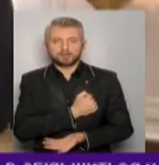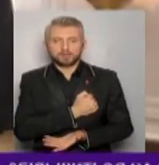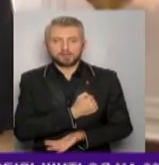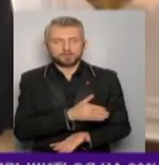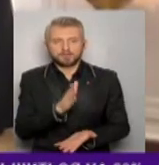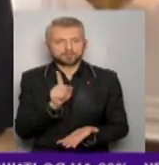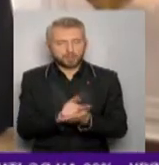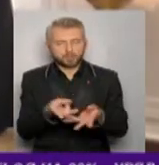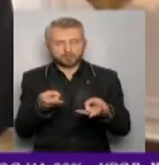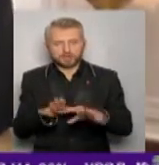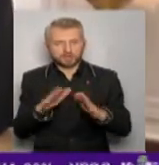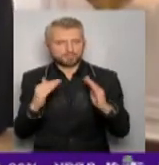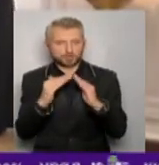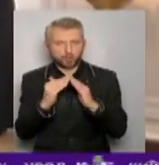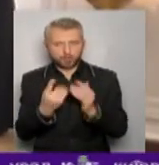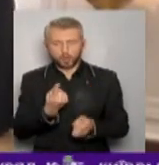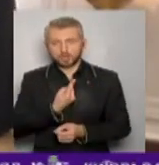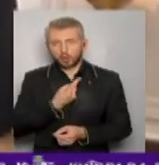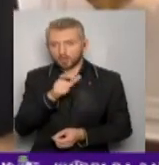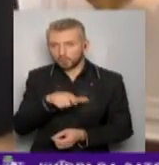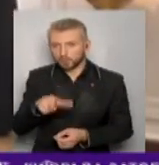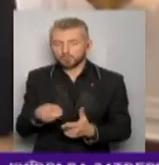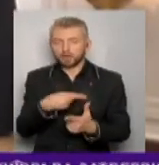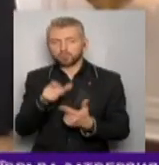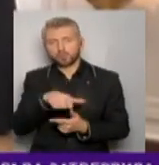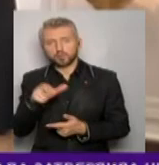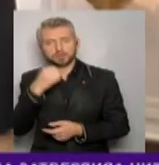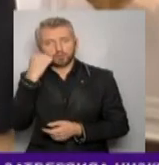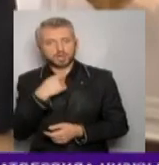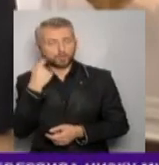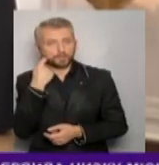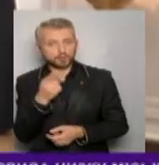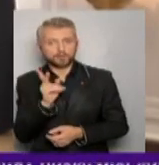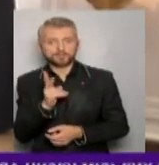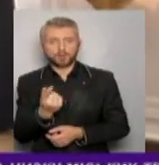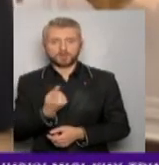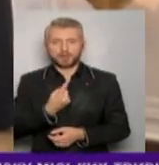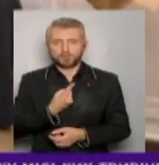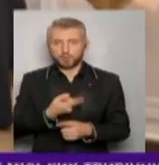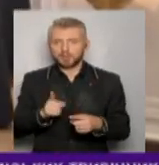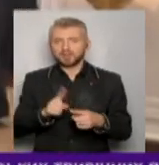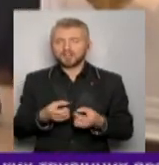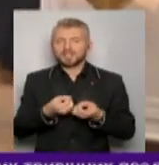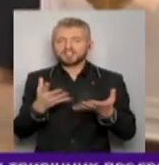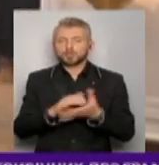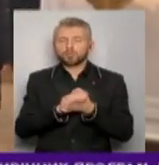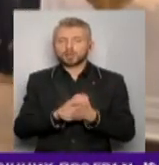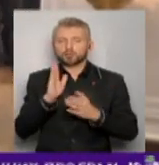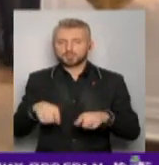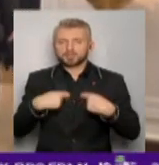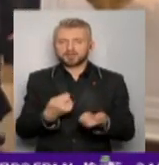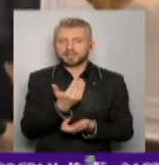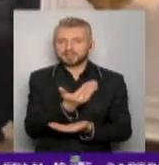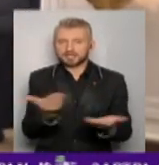мають залишатися лише вдома, одиноким людям або людям похилого віку, які самотні. Це світло миру буде передаватися їм,